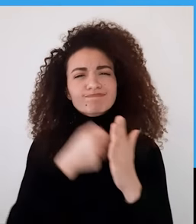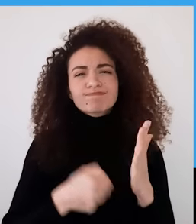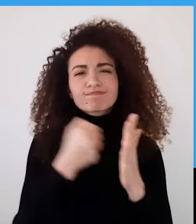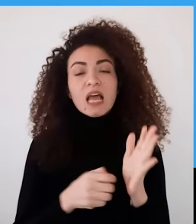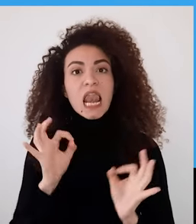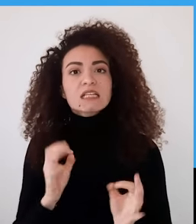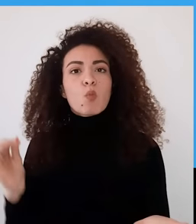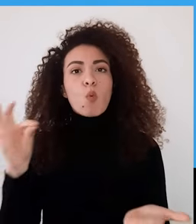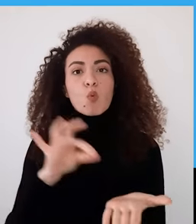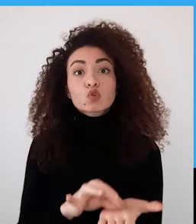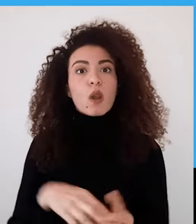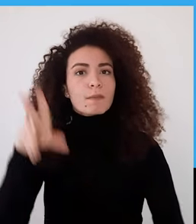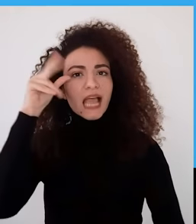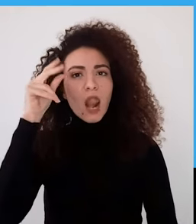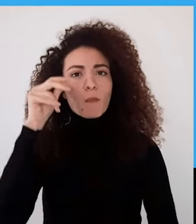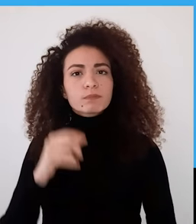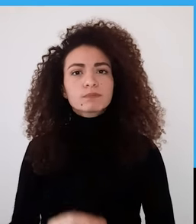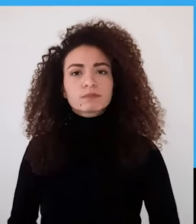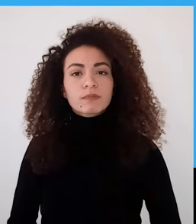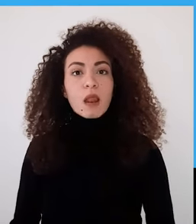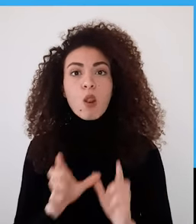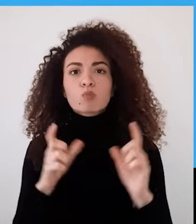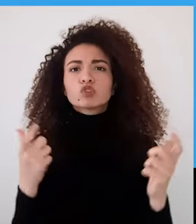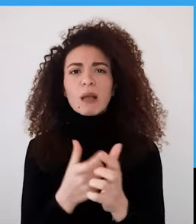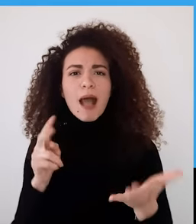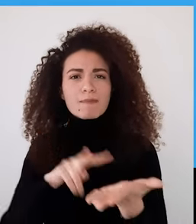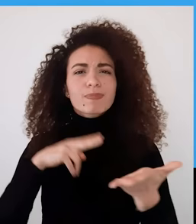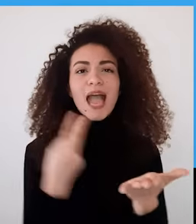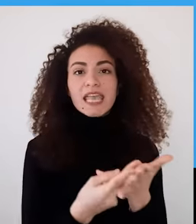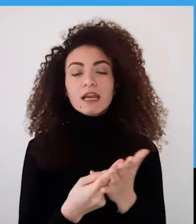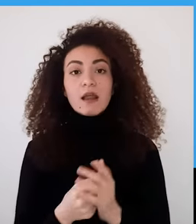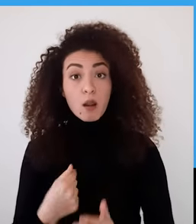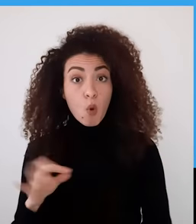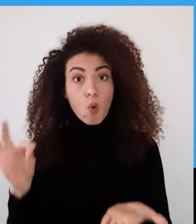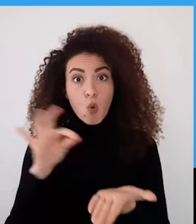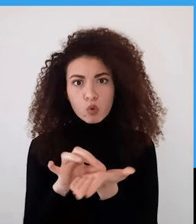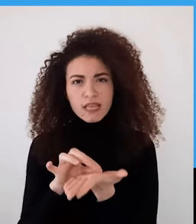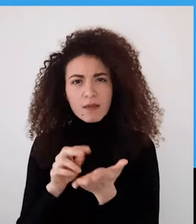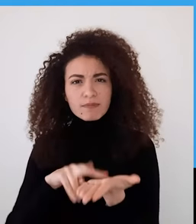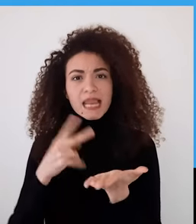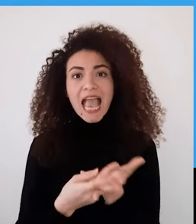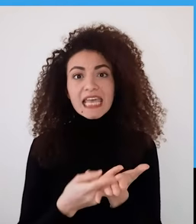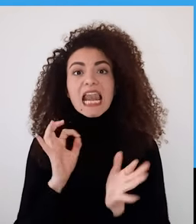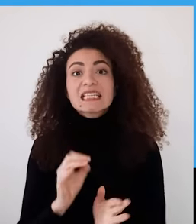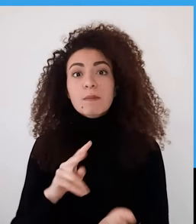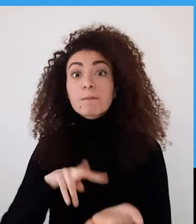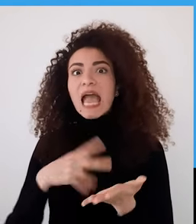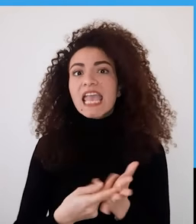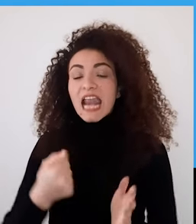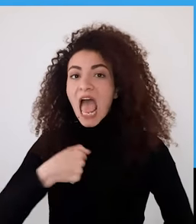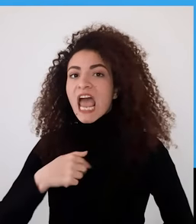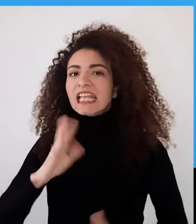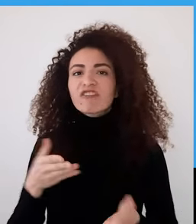إلى التعلم بالتساوي. ولتحقيق هالاختراق المجتمعي، أنا وإنتي بحاجة أولاً لتحقيق